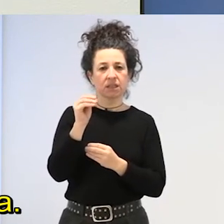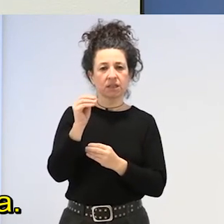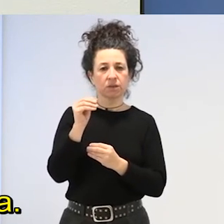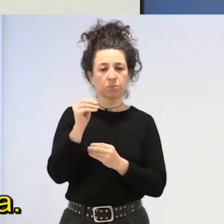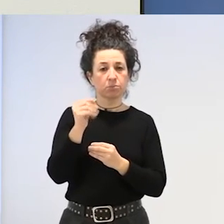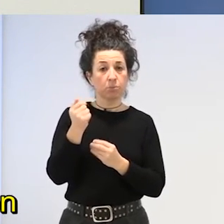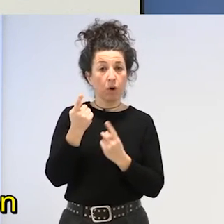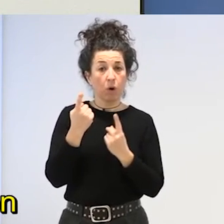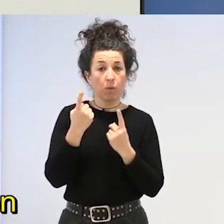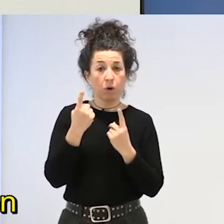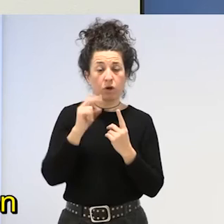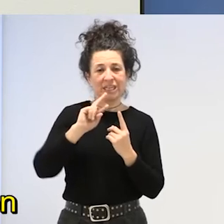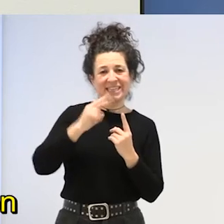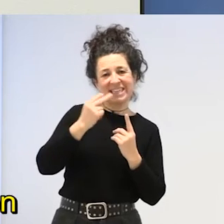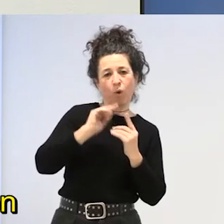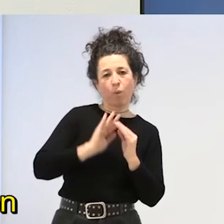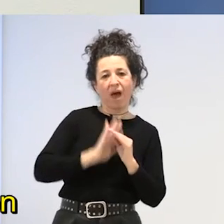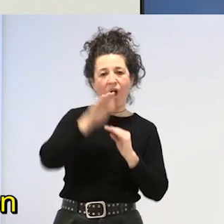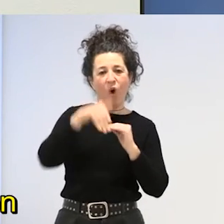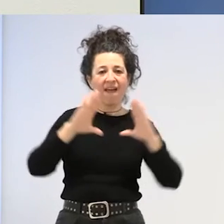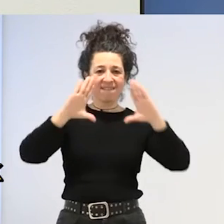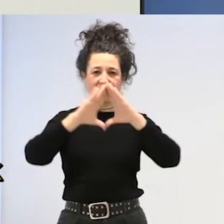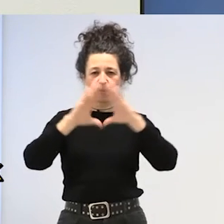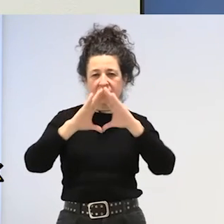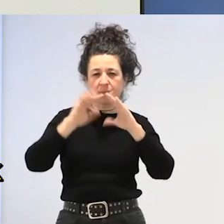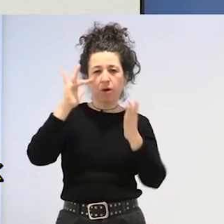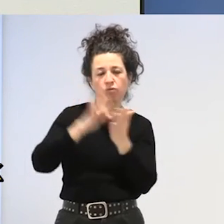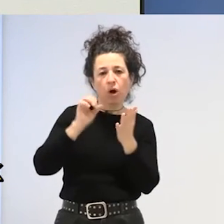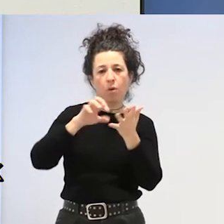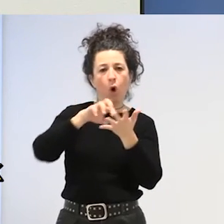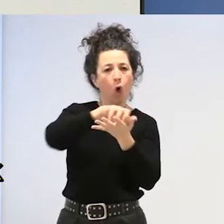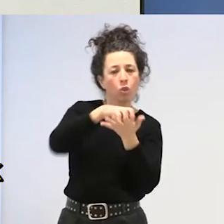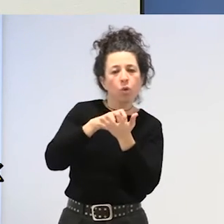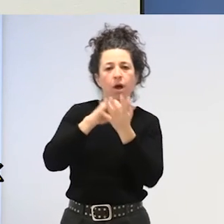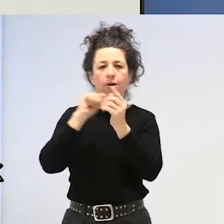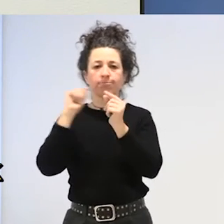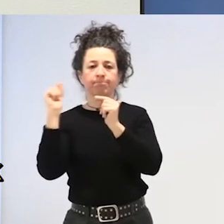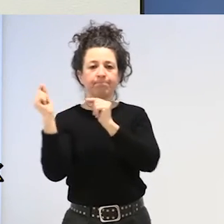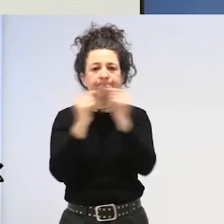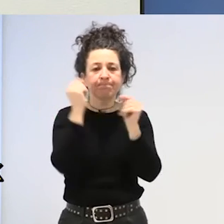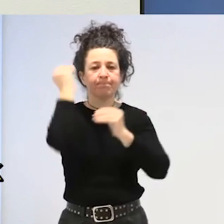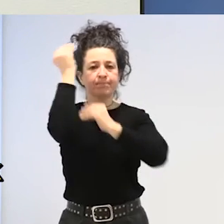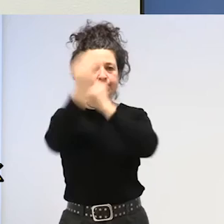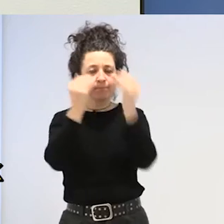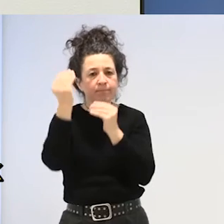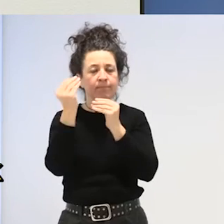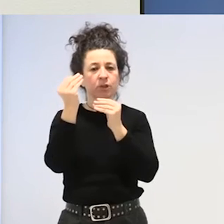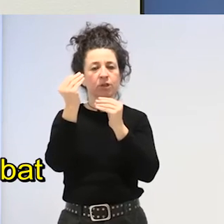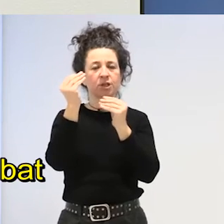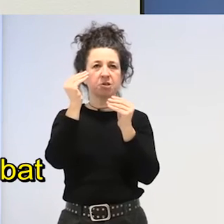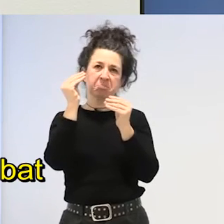feminismoaren bigarren olatua berez zalantzan jarri genituen, eta hor nahiko utopia polita,